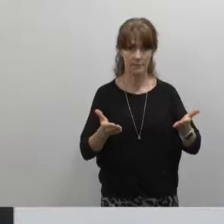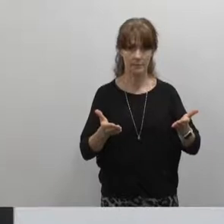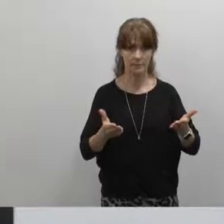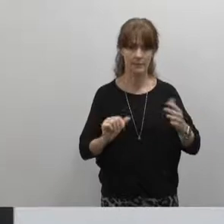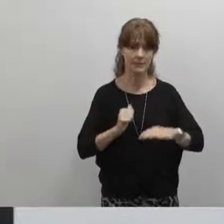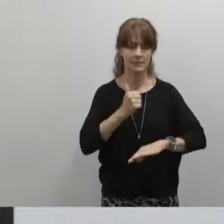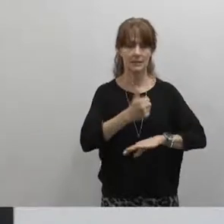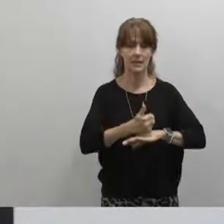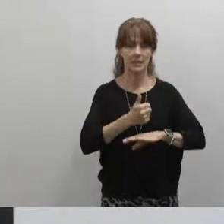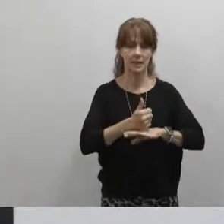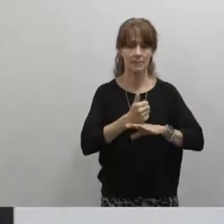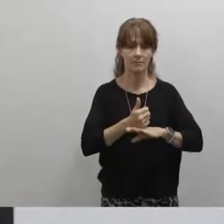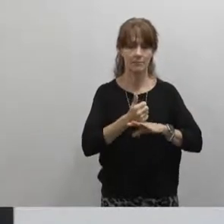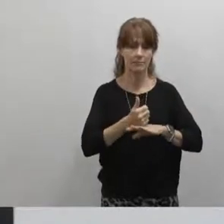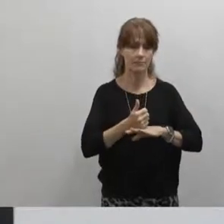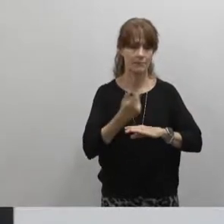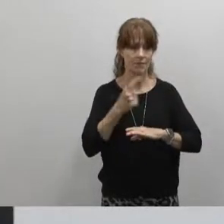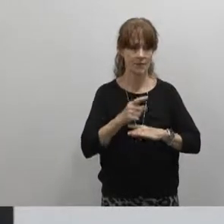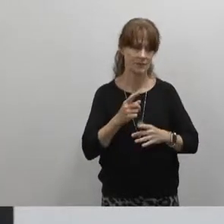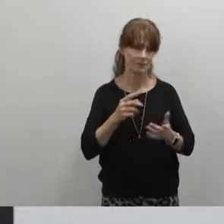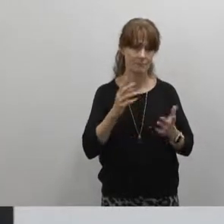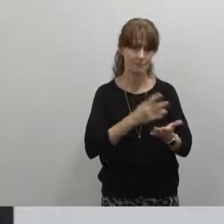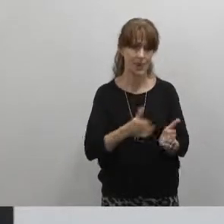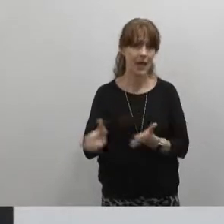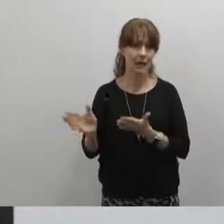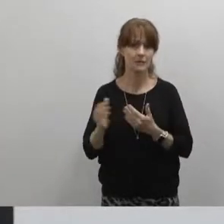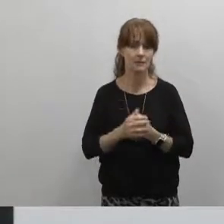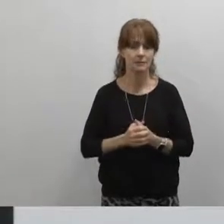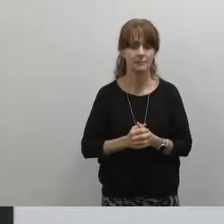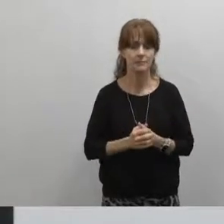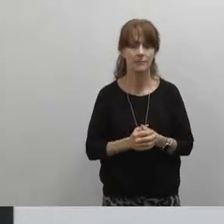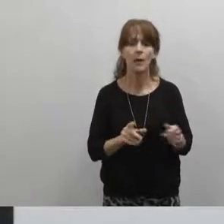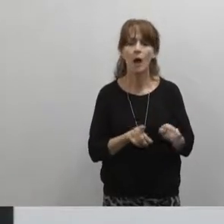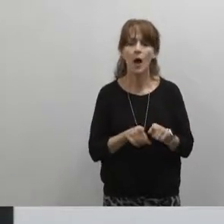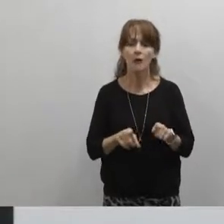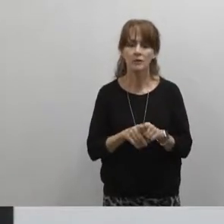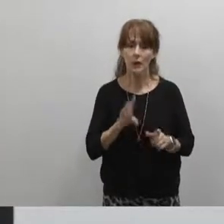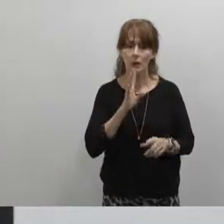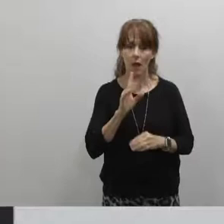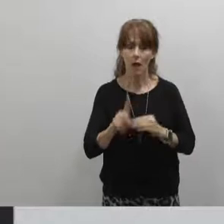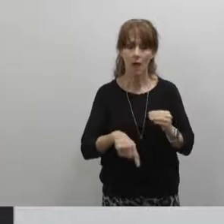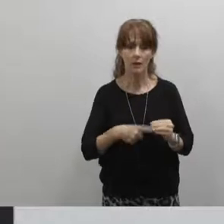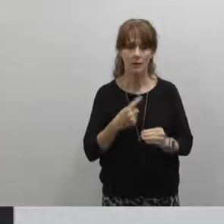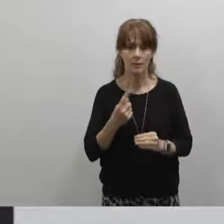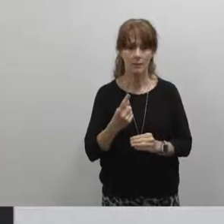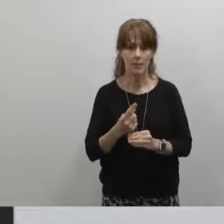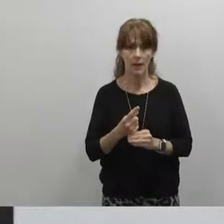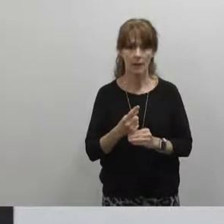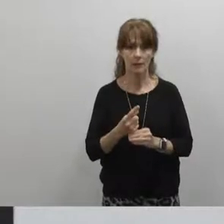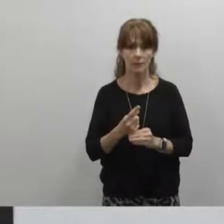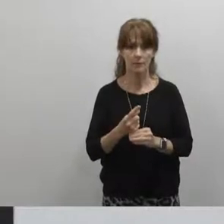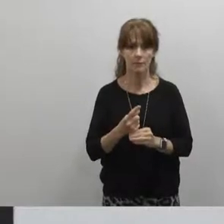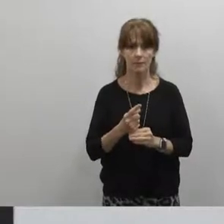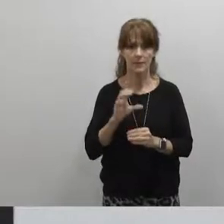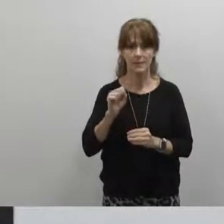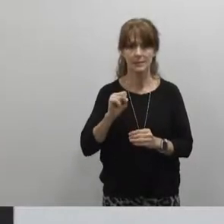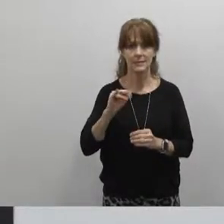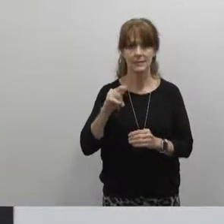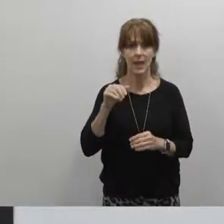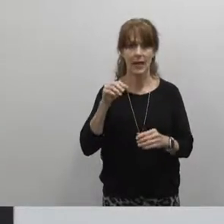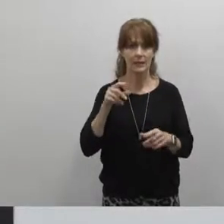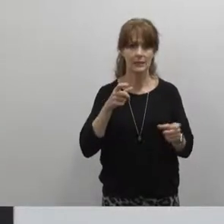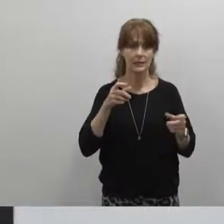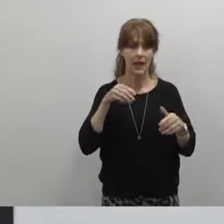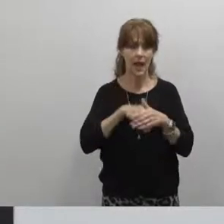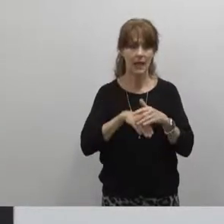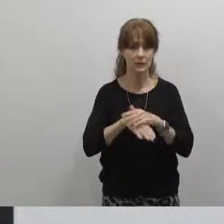uống sáng mui để khi mình chụp vua cầm rồng thầm này dương ban vậy ban còn chờ này ông kiên cấp vua